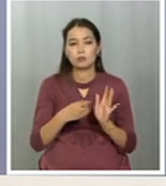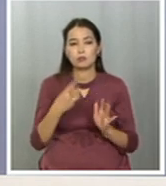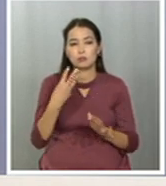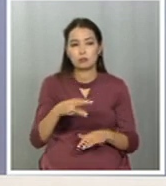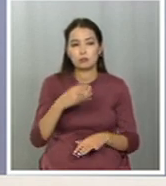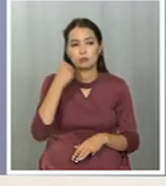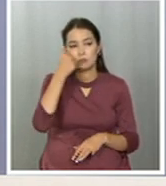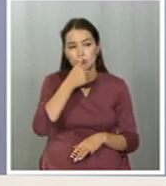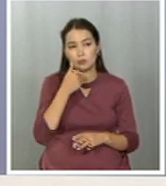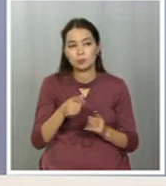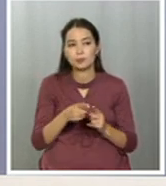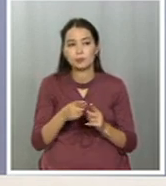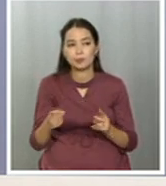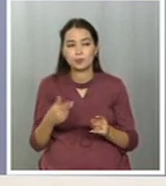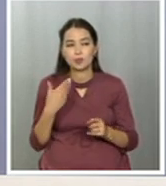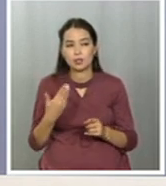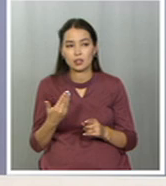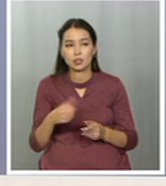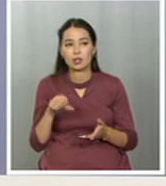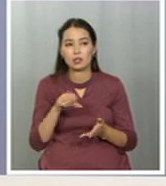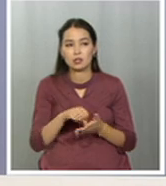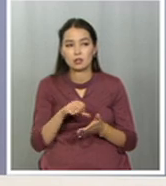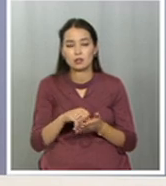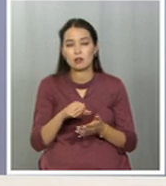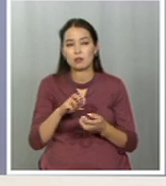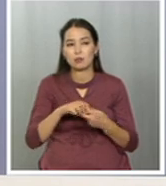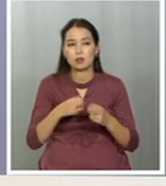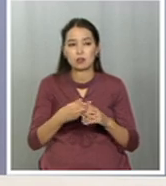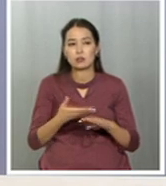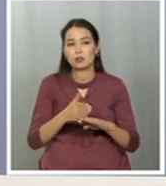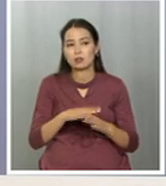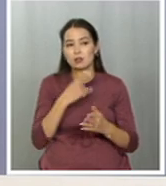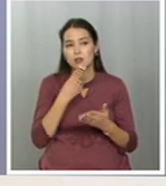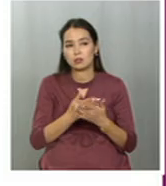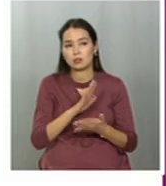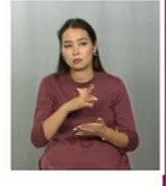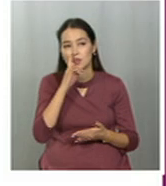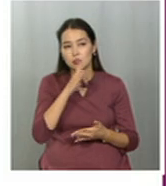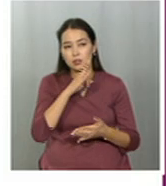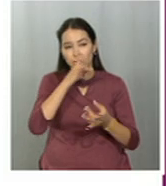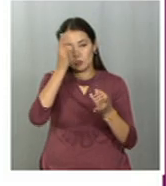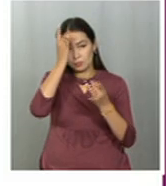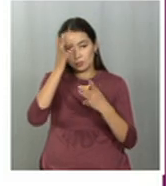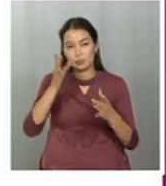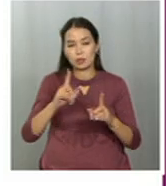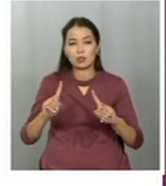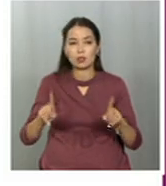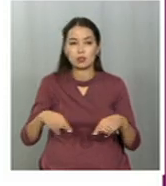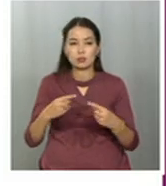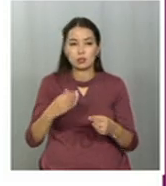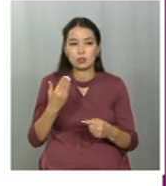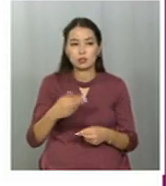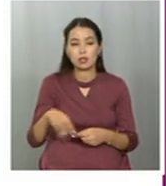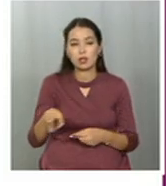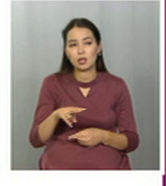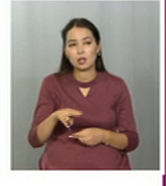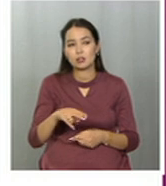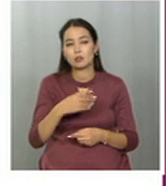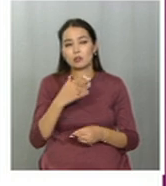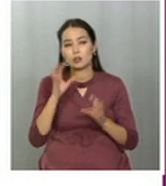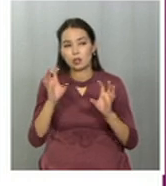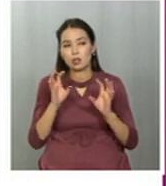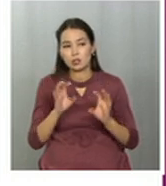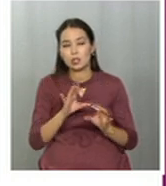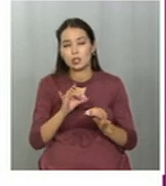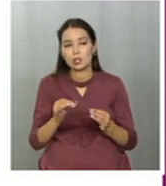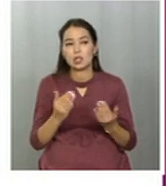1920-1930 жылдардағы репрессияға қарамастан Қазақстанда мәдениет жетіліп, онда әдебиеттің дәстүрлі және драма